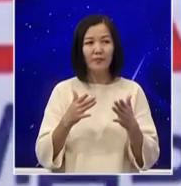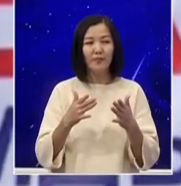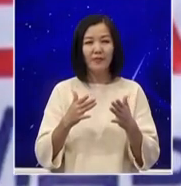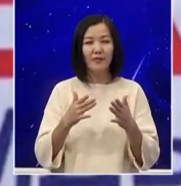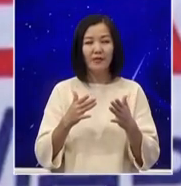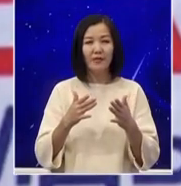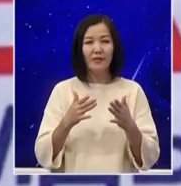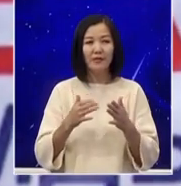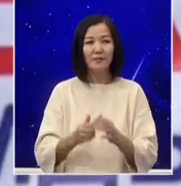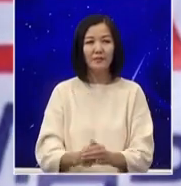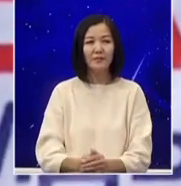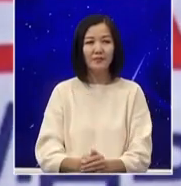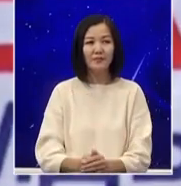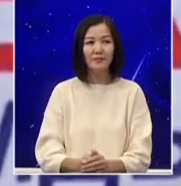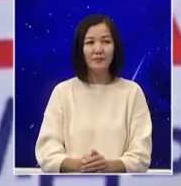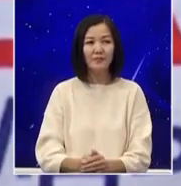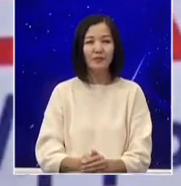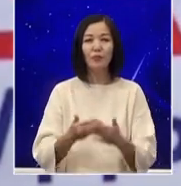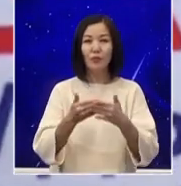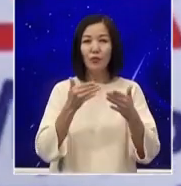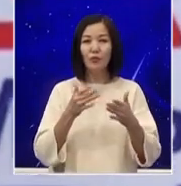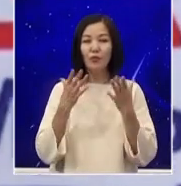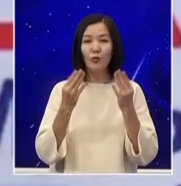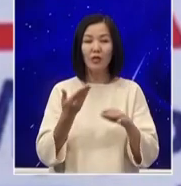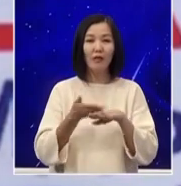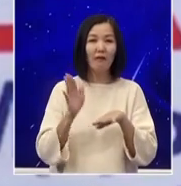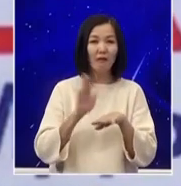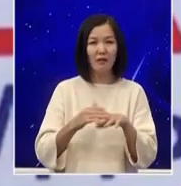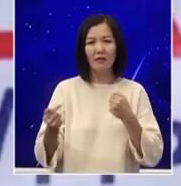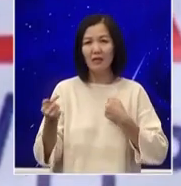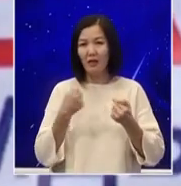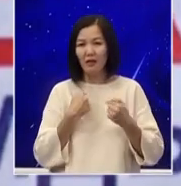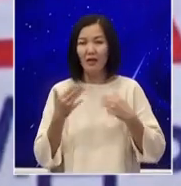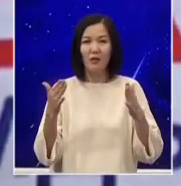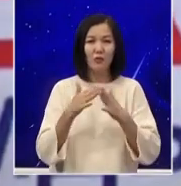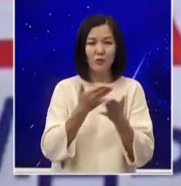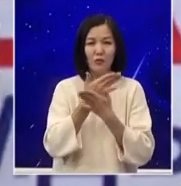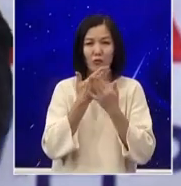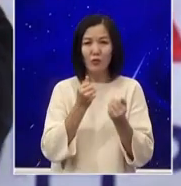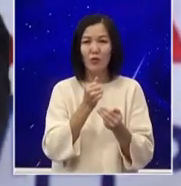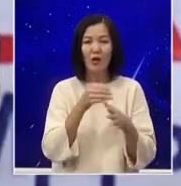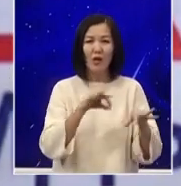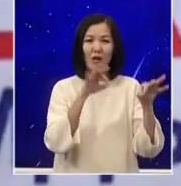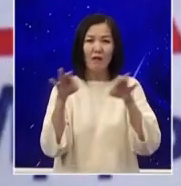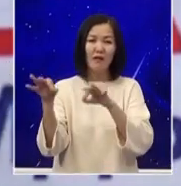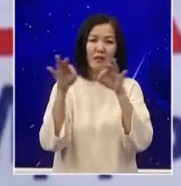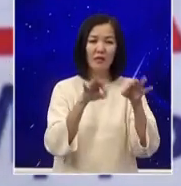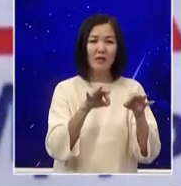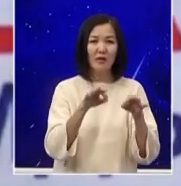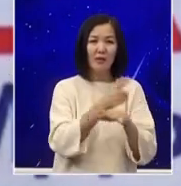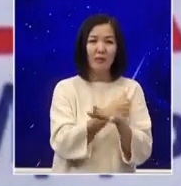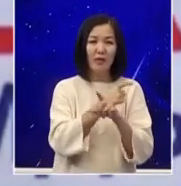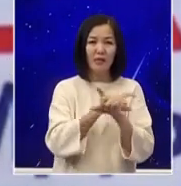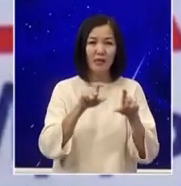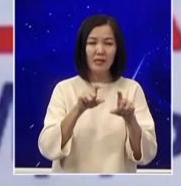Баспана. Осы уақытқа дейін қиналып едім, әсіресе осы баламды больницаға емдеріне апарғаныма,